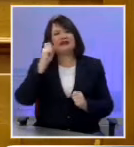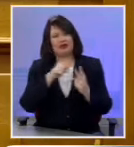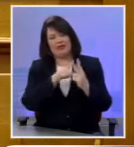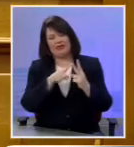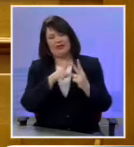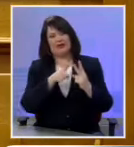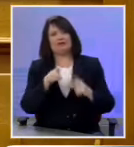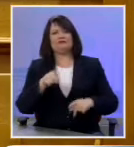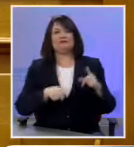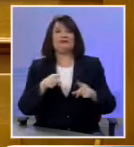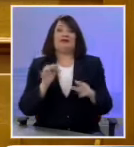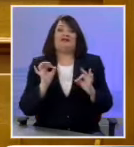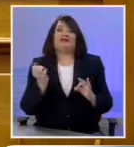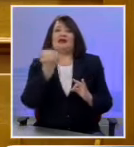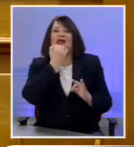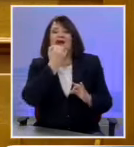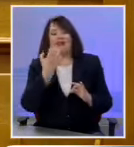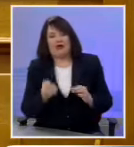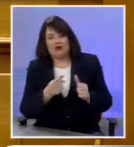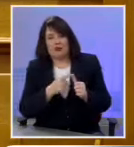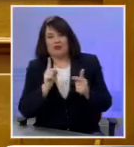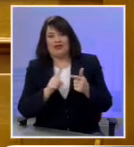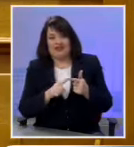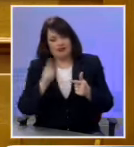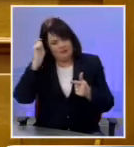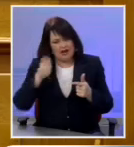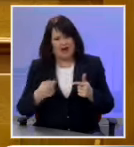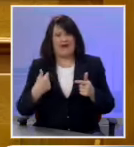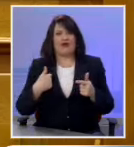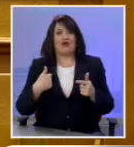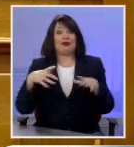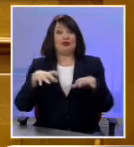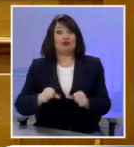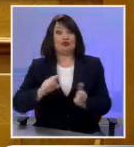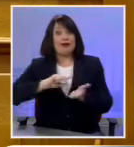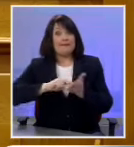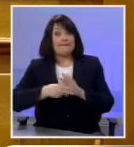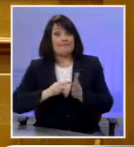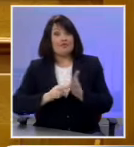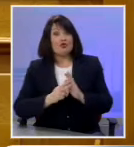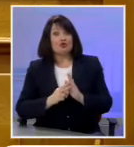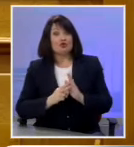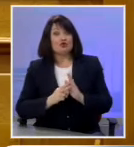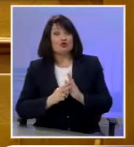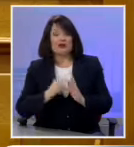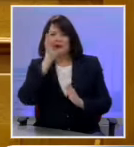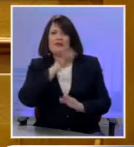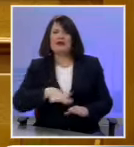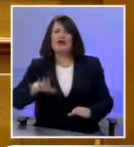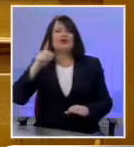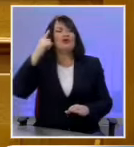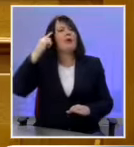όλοι κάναμε νομοτελειακά λάθη. Και δεύτερον, ότι η εξουσία, αν δεν προσέξεις, σε απομακρύνει από την